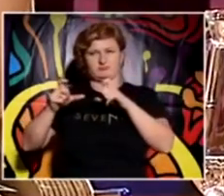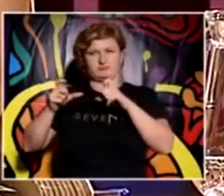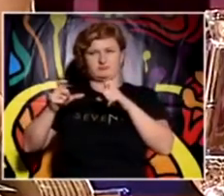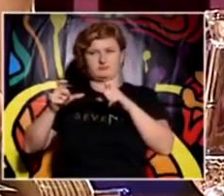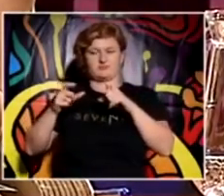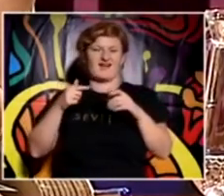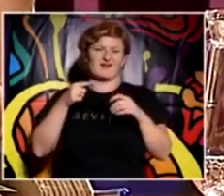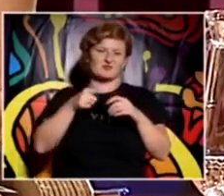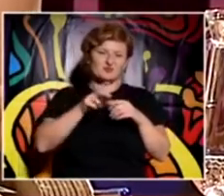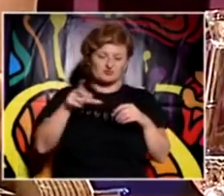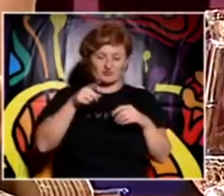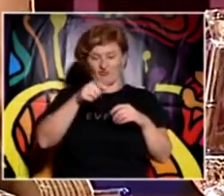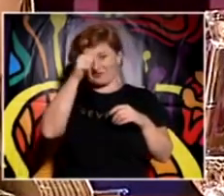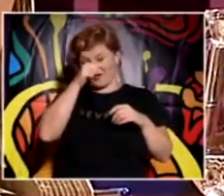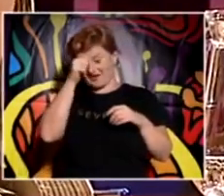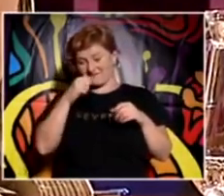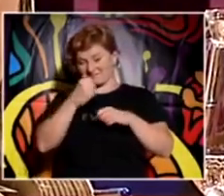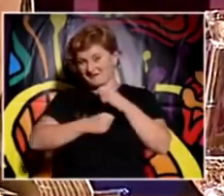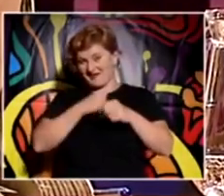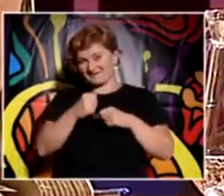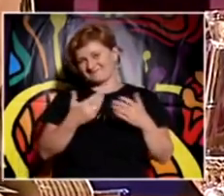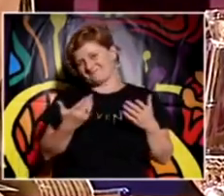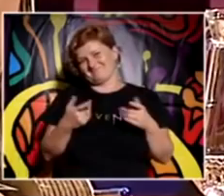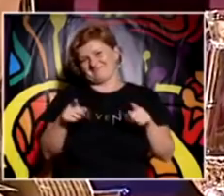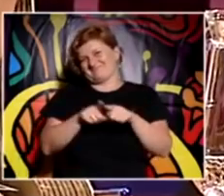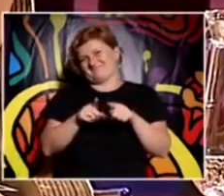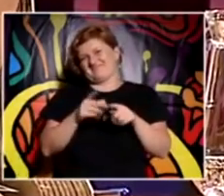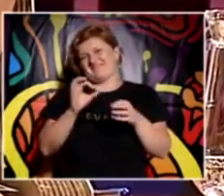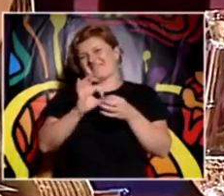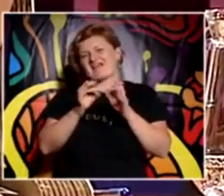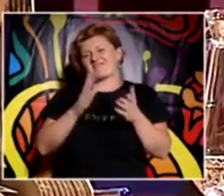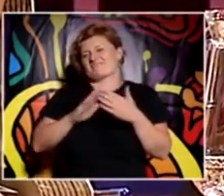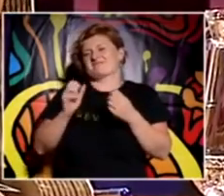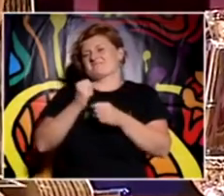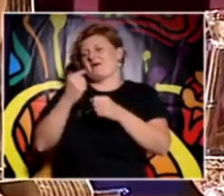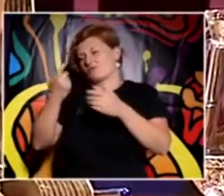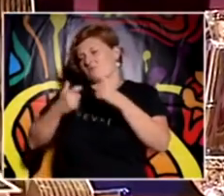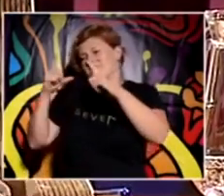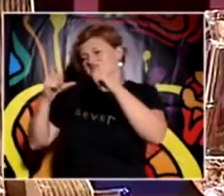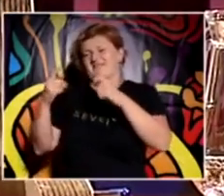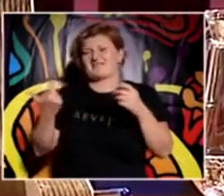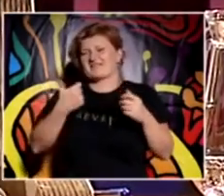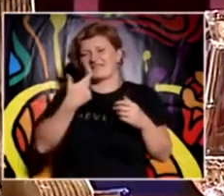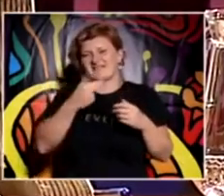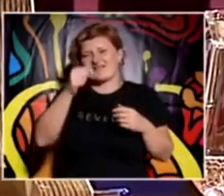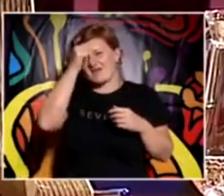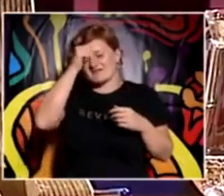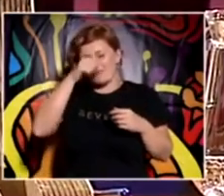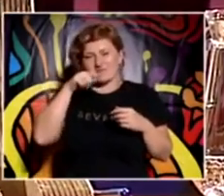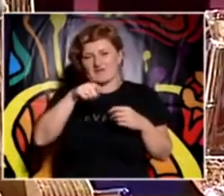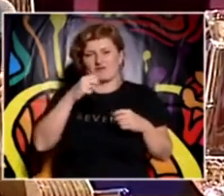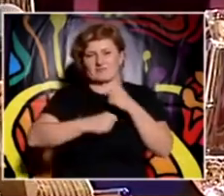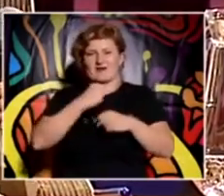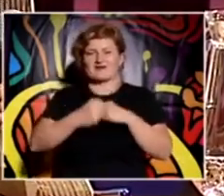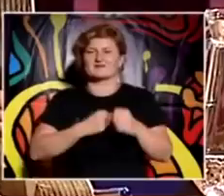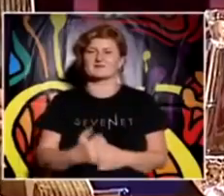nazwać pracą, bo to tak i tak byśmy robili, więc może tego nie nazwałabym, nie, jakąś pracą. Czasami, tak powiem. Jeśli widziałeś ich